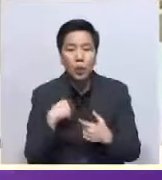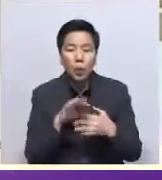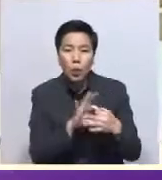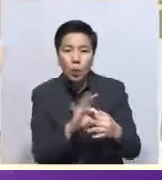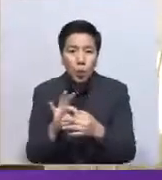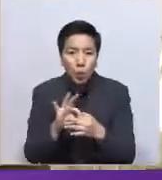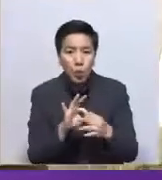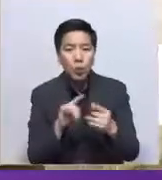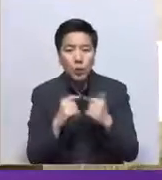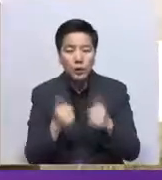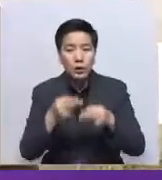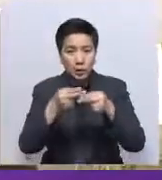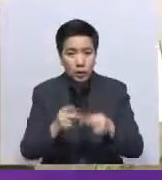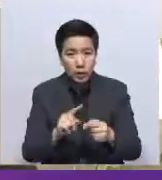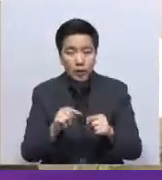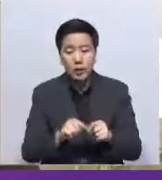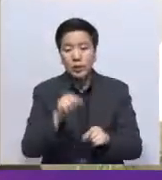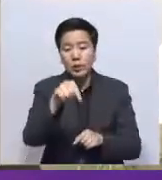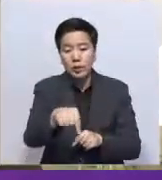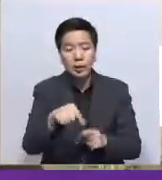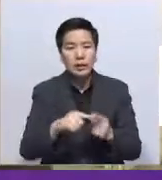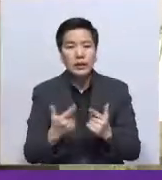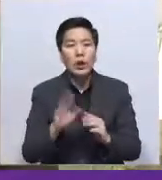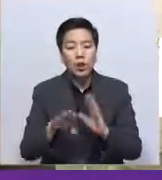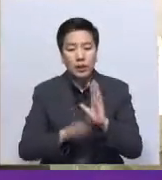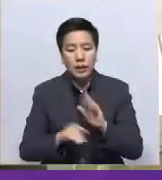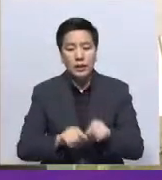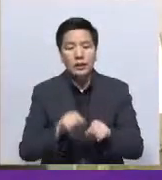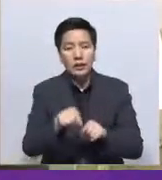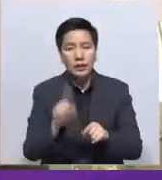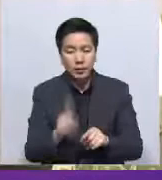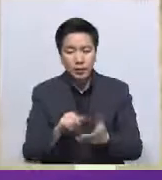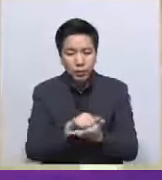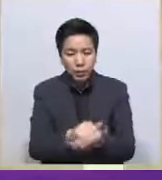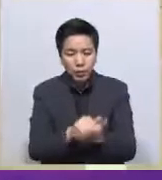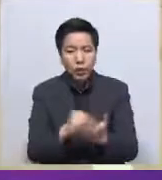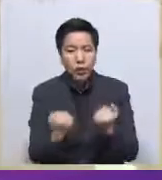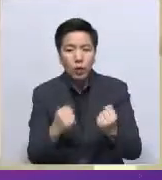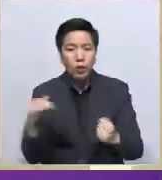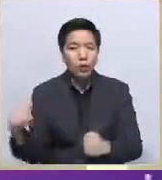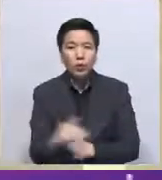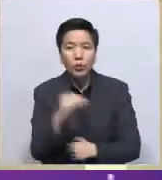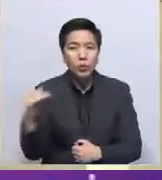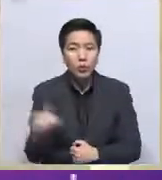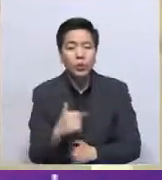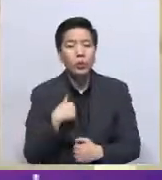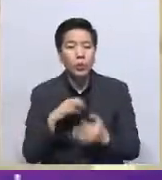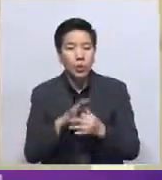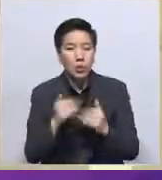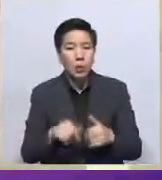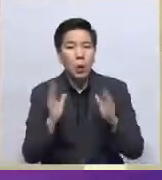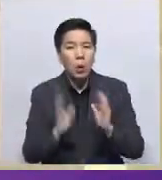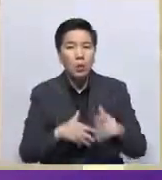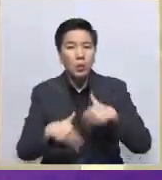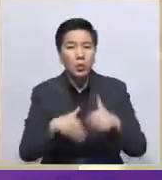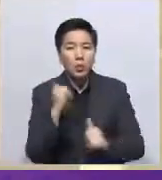ห่วงใยค่ะโดยเฉพาะบริเวณตรงข้ามสถานีขนส่งสายใต้ที่เป็นจุดบริการรถขนส่งสาธารณะที่มักจะมี